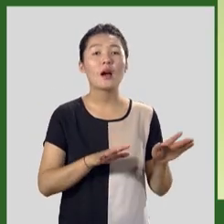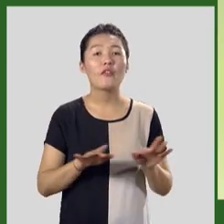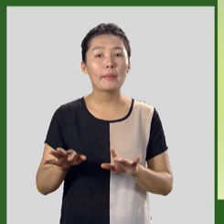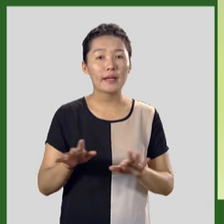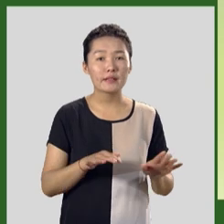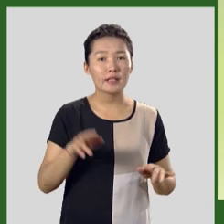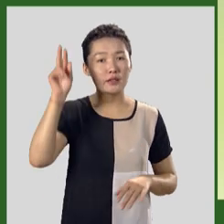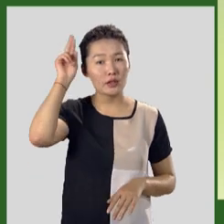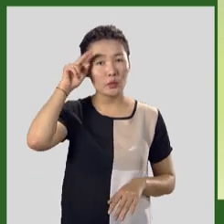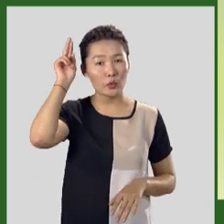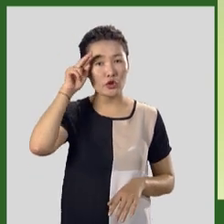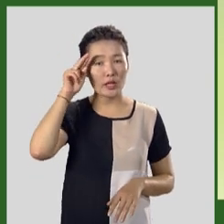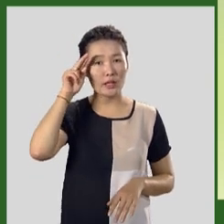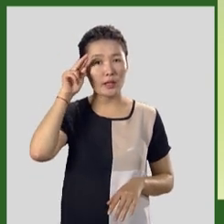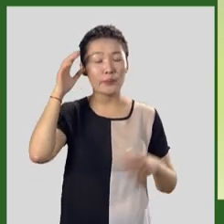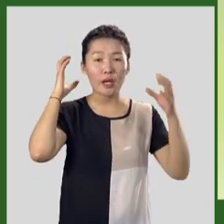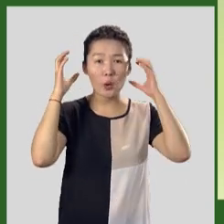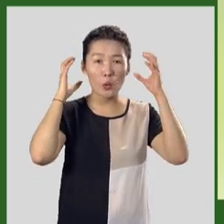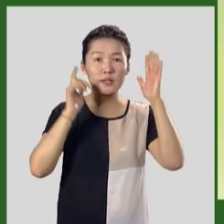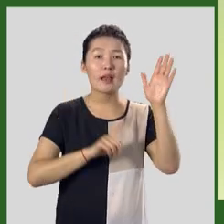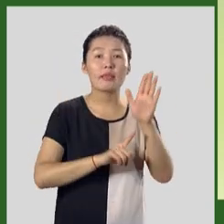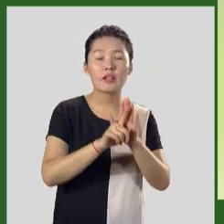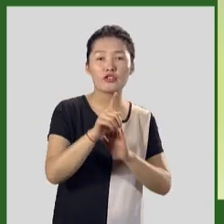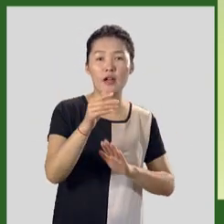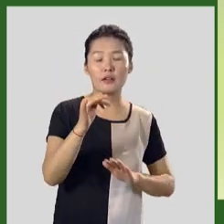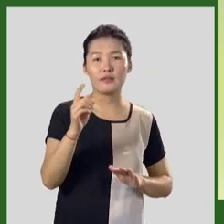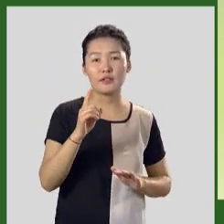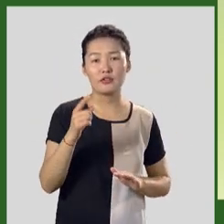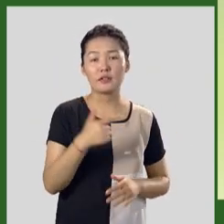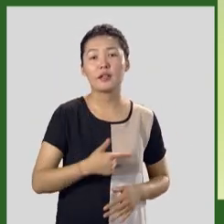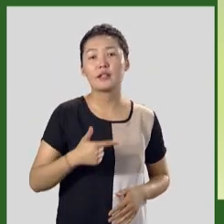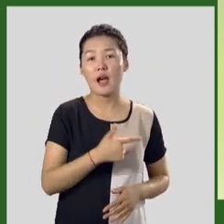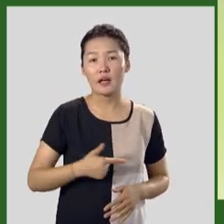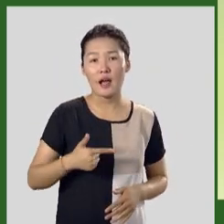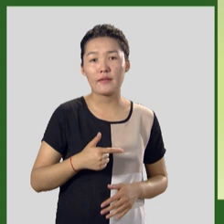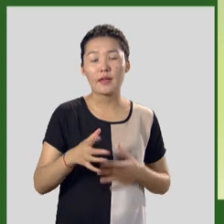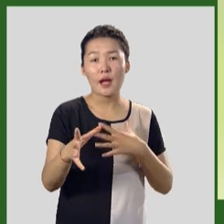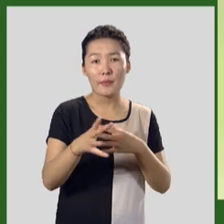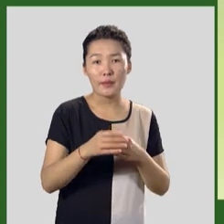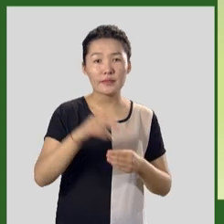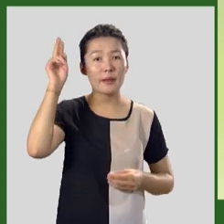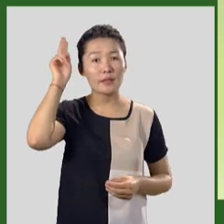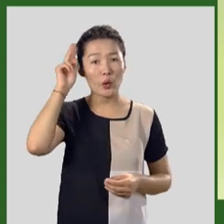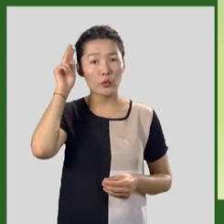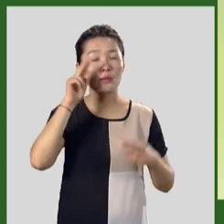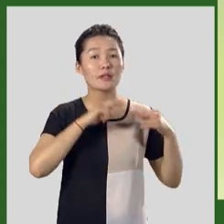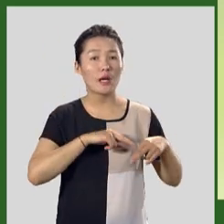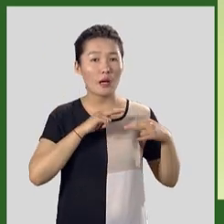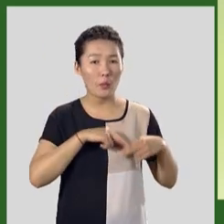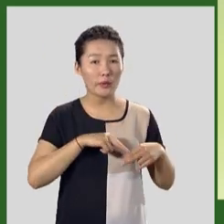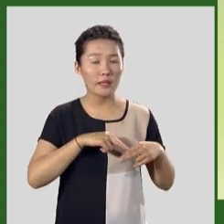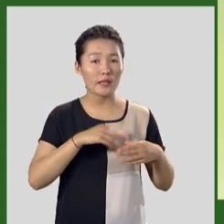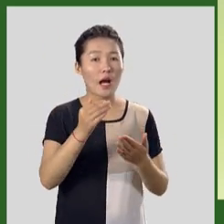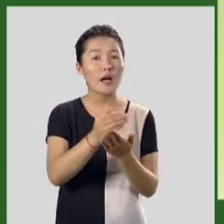процессе изучения курса начальной физической географии мы с вами научимся работать